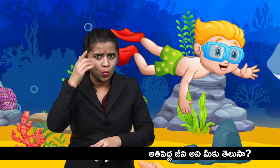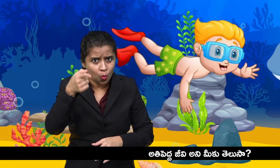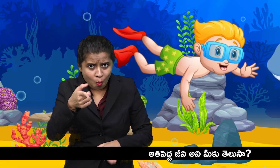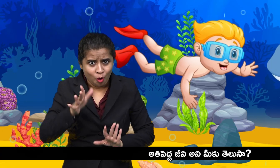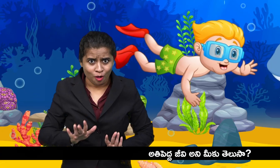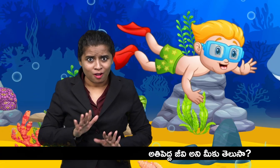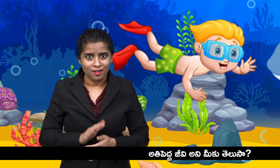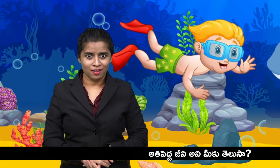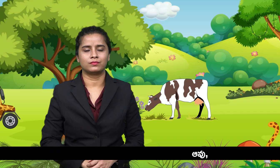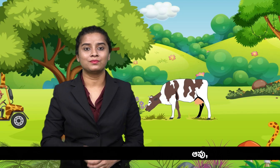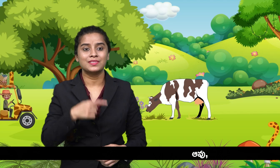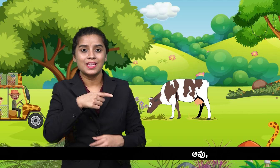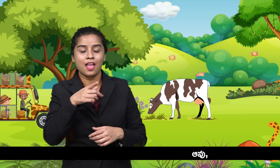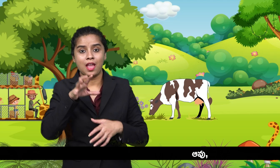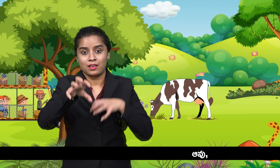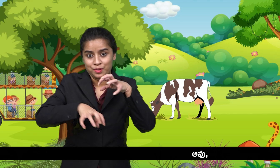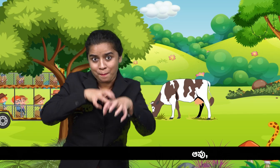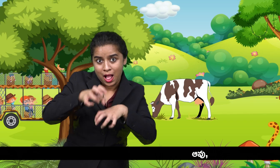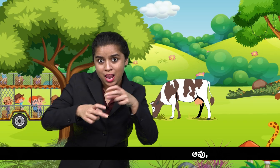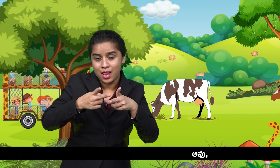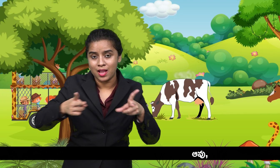మీకు తెలుసా? ఆవు,